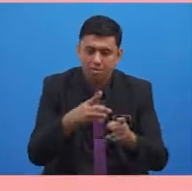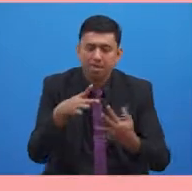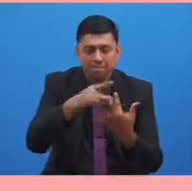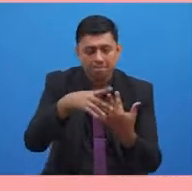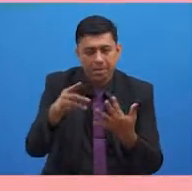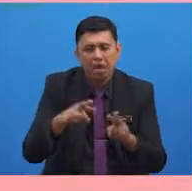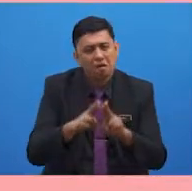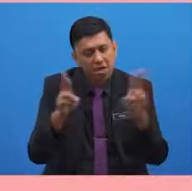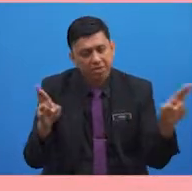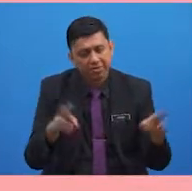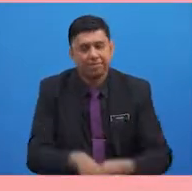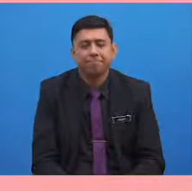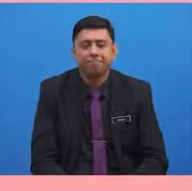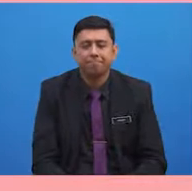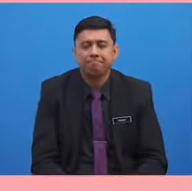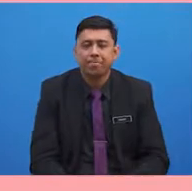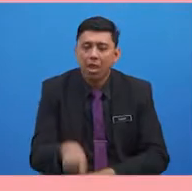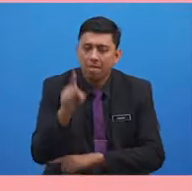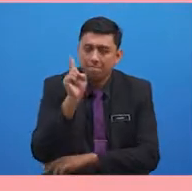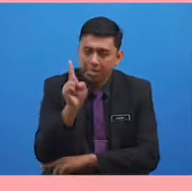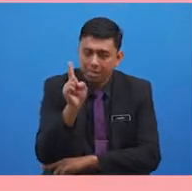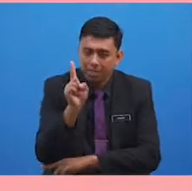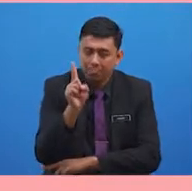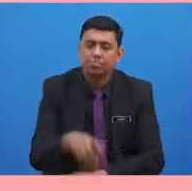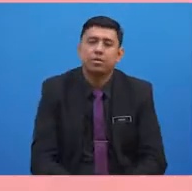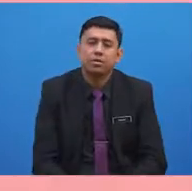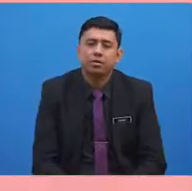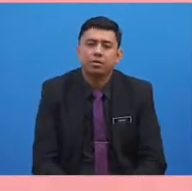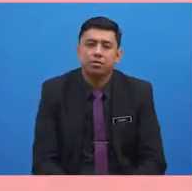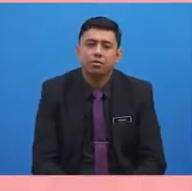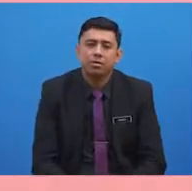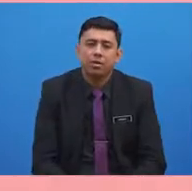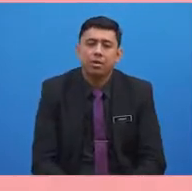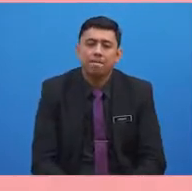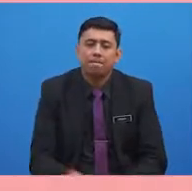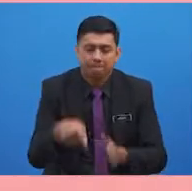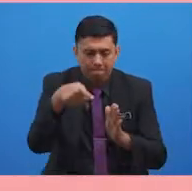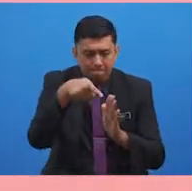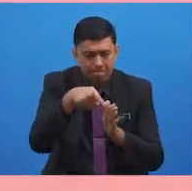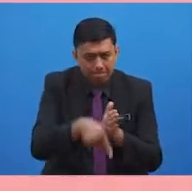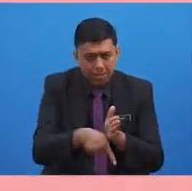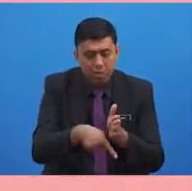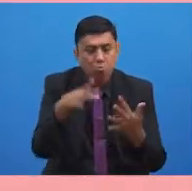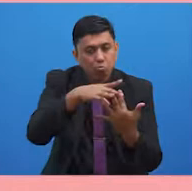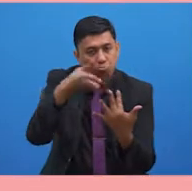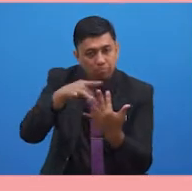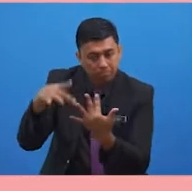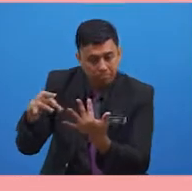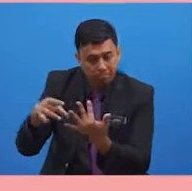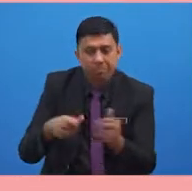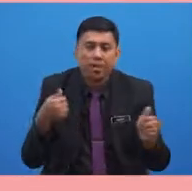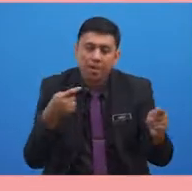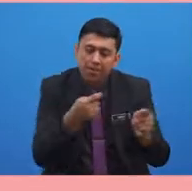raya. Elemen yang pertama dalam pilihan raya ialah pemilih atau pengundi.